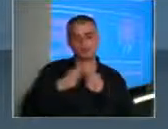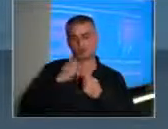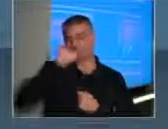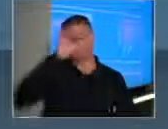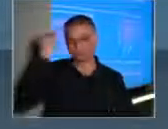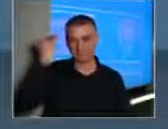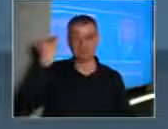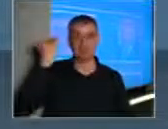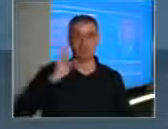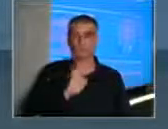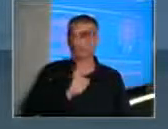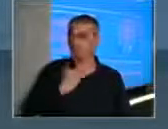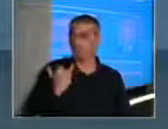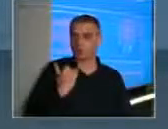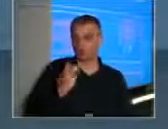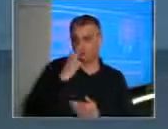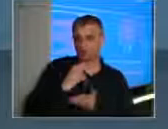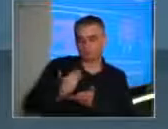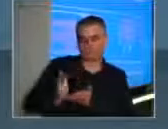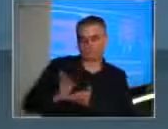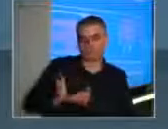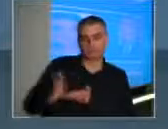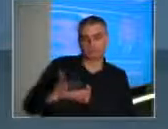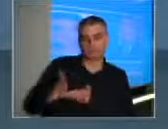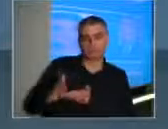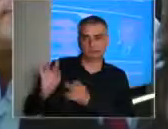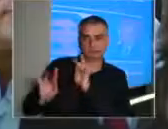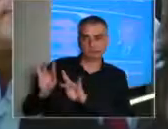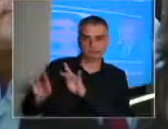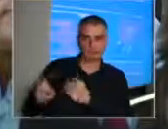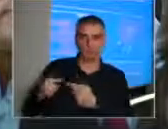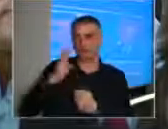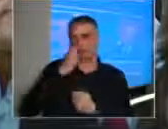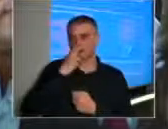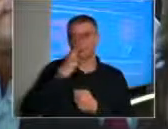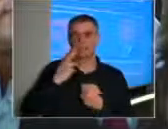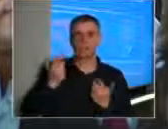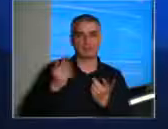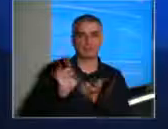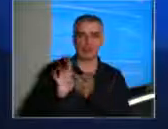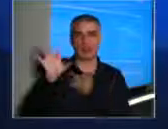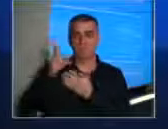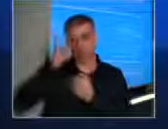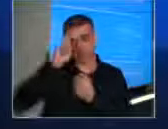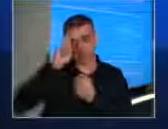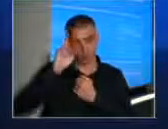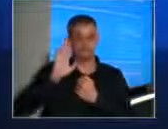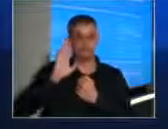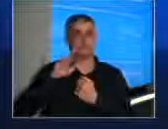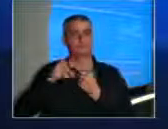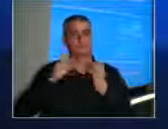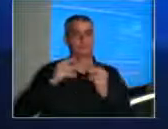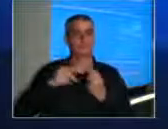קיצונית. נתניהו כל הזמן ניסה לשים אותו בצד, התנקל לו, ניסה להעיף אותו מהליכוד, גם